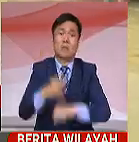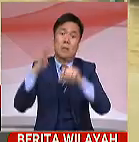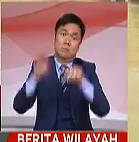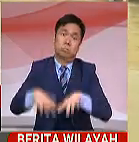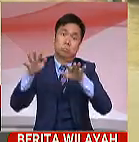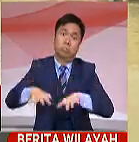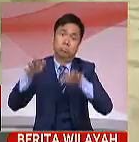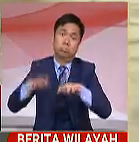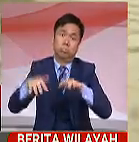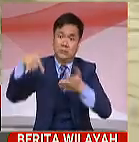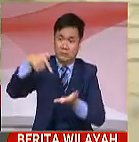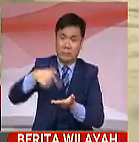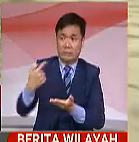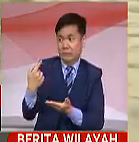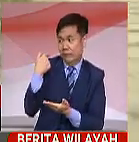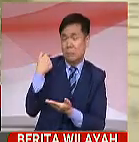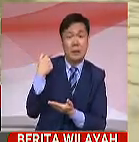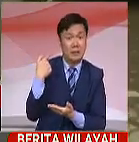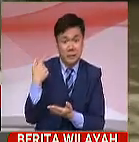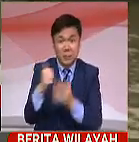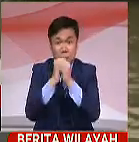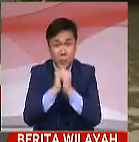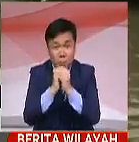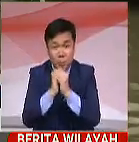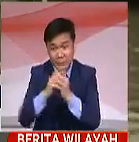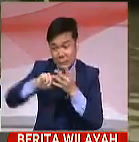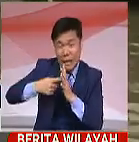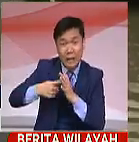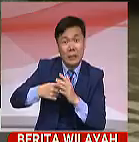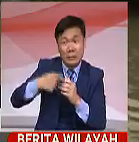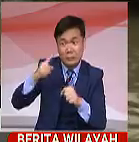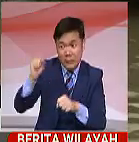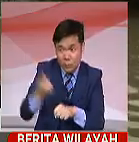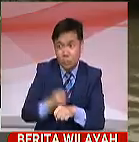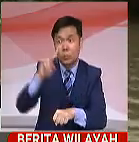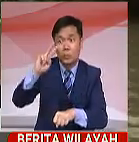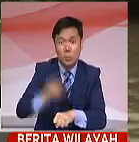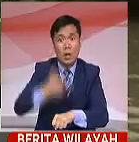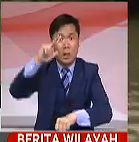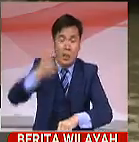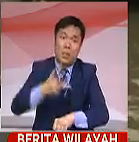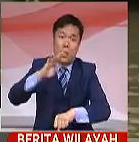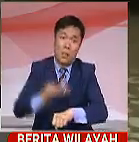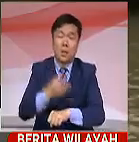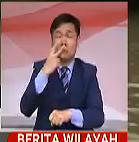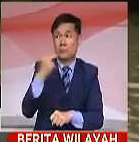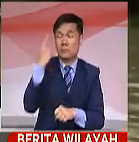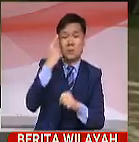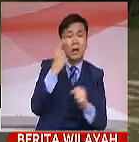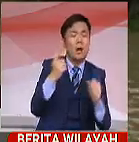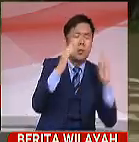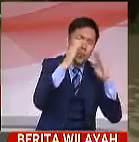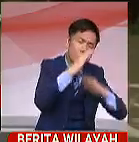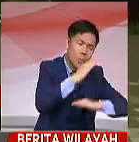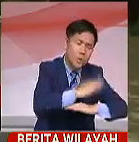sejak sambutan Tahun Baharu Cina lepas. Lepas subuh lah tadi, kenangga air cepat naik lah. Kami orang solat di suruh kami